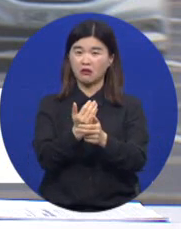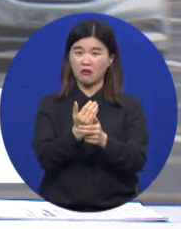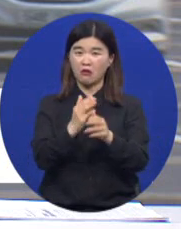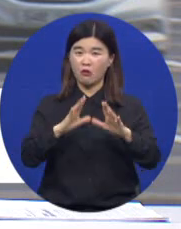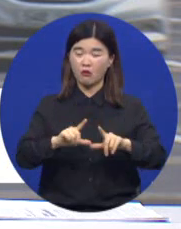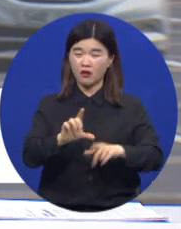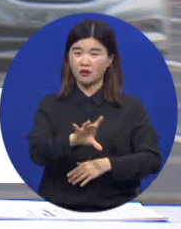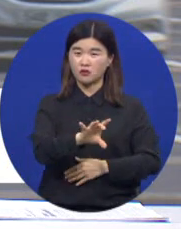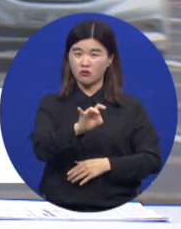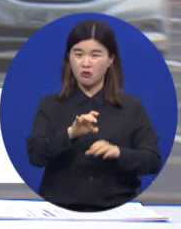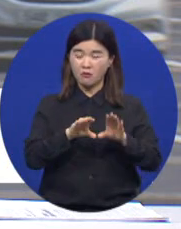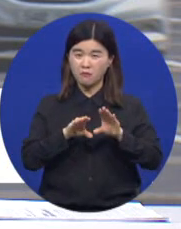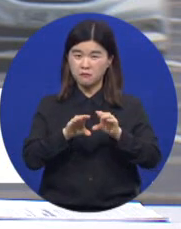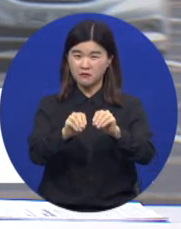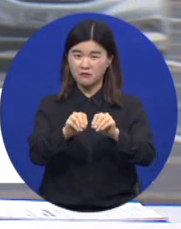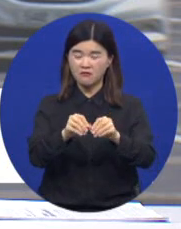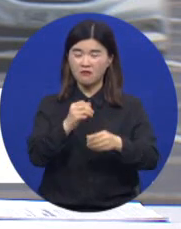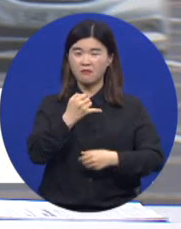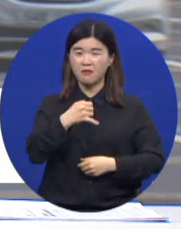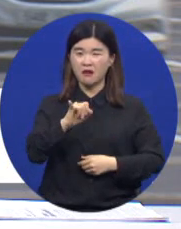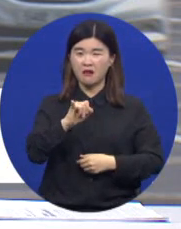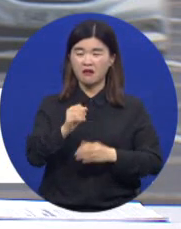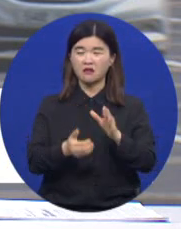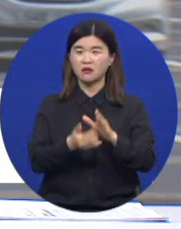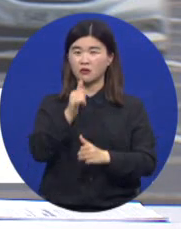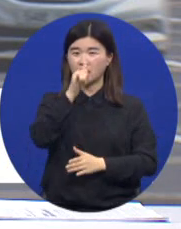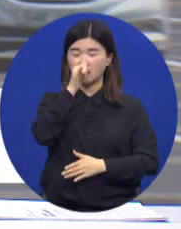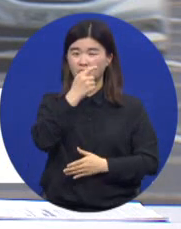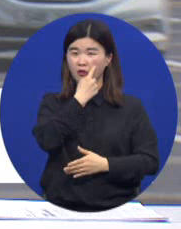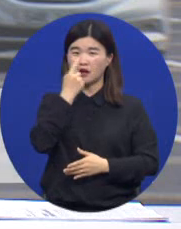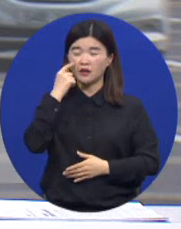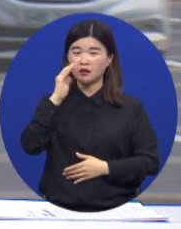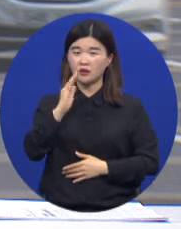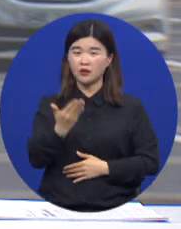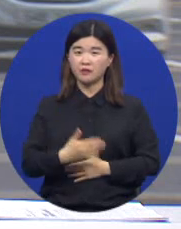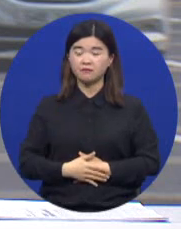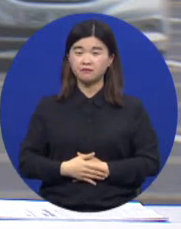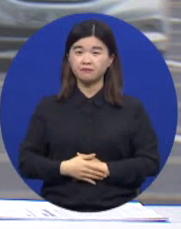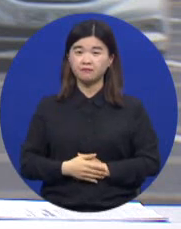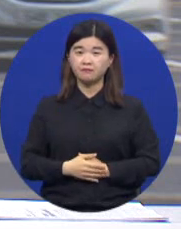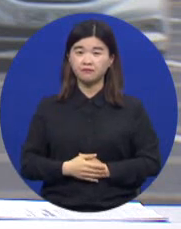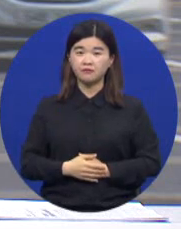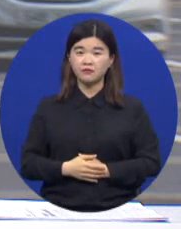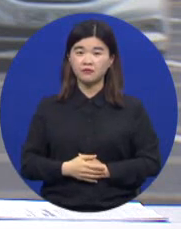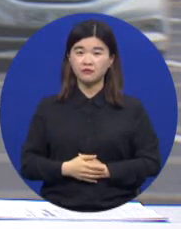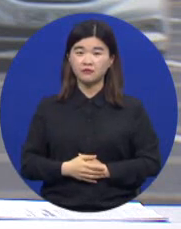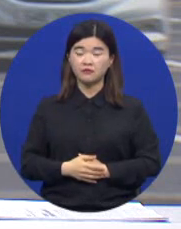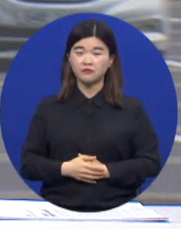올해 초에도 브레이크 오작동 사고가 있었던 것으로 확인됐습니다. 김찬영 기자입니다.